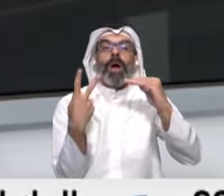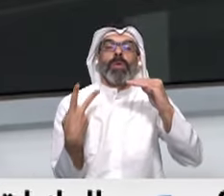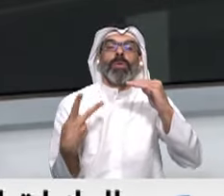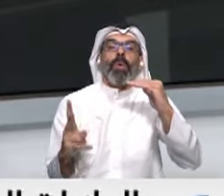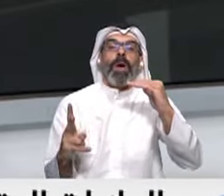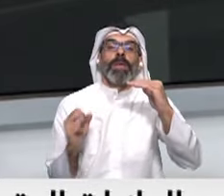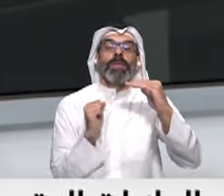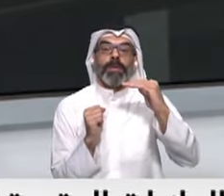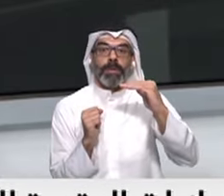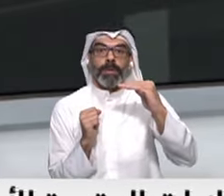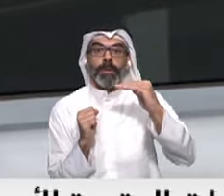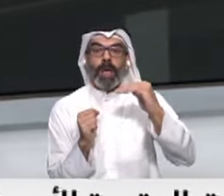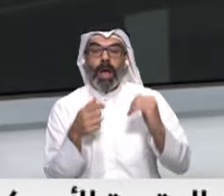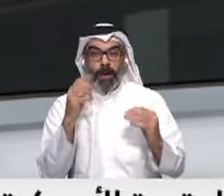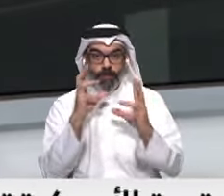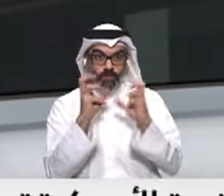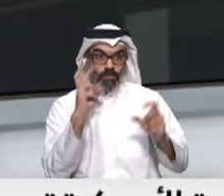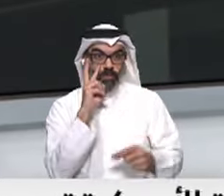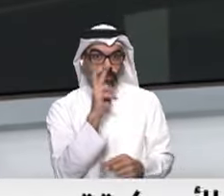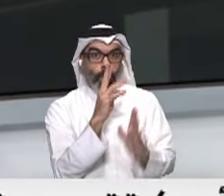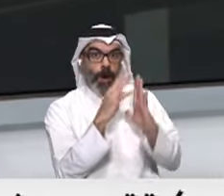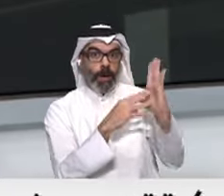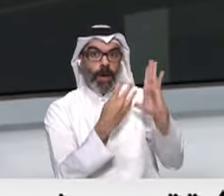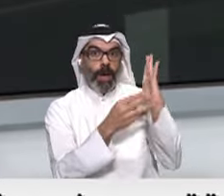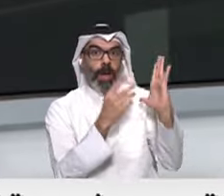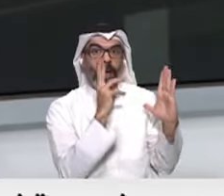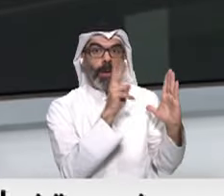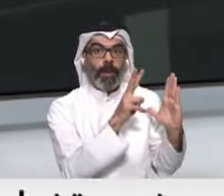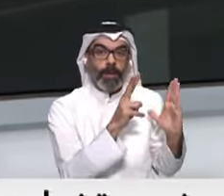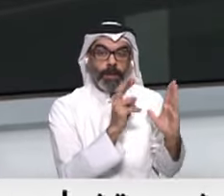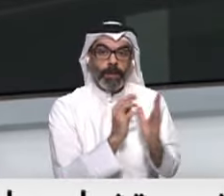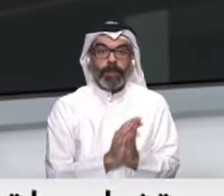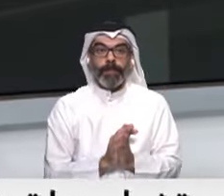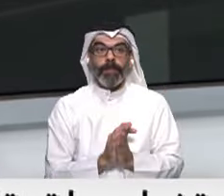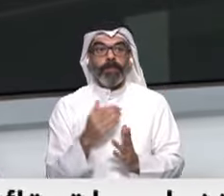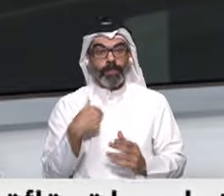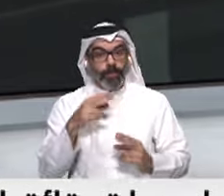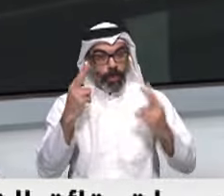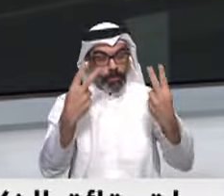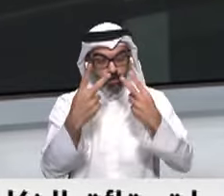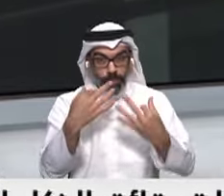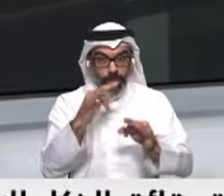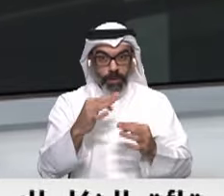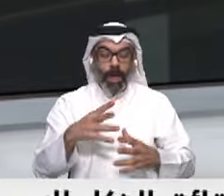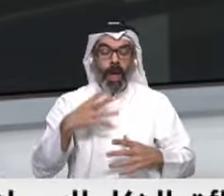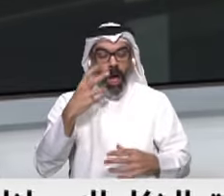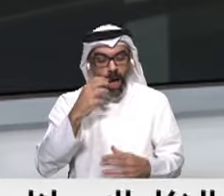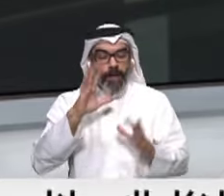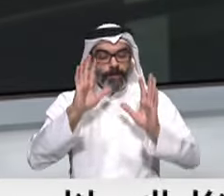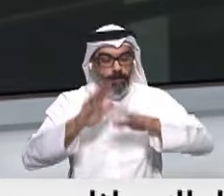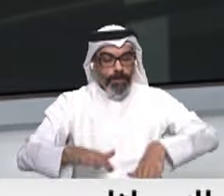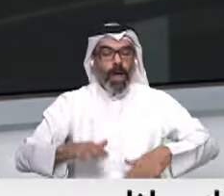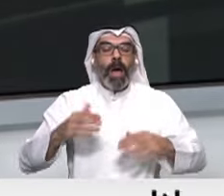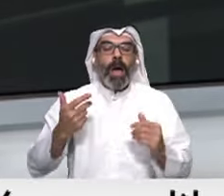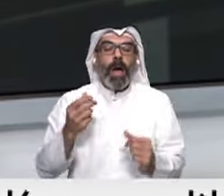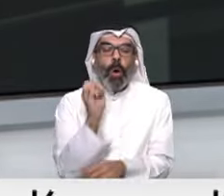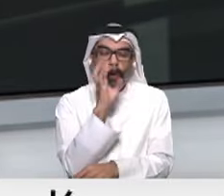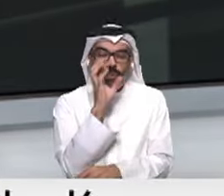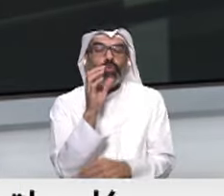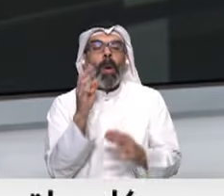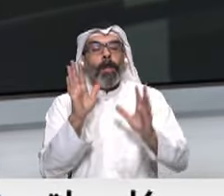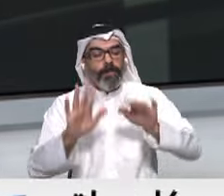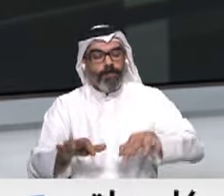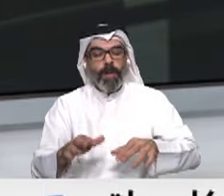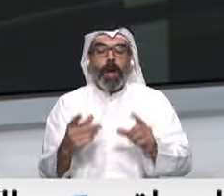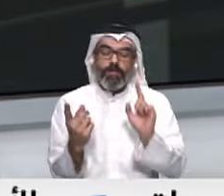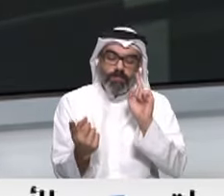37 درجه مئويه والصغرى 21 درجه مئويه اعزائي المشاهدين اجوائنا لا تزال حاره خلال النهار والهوا الكوس